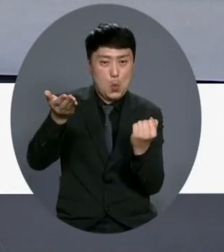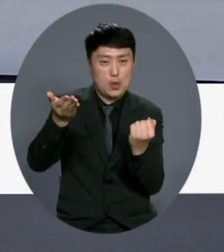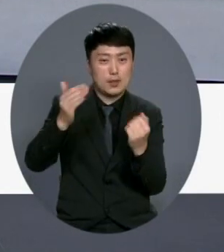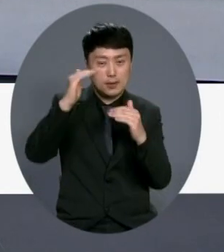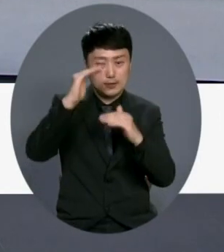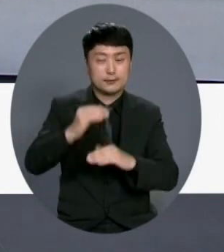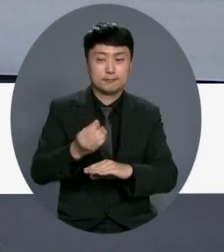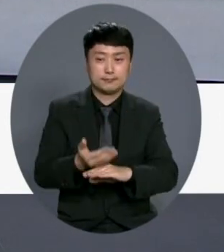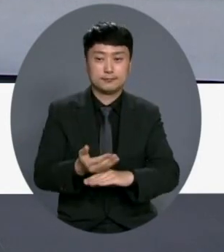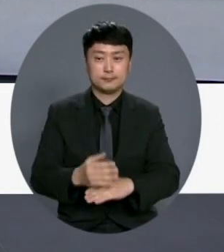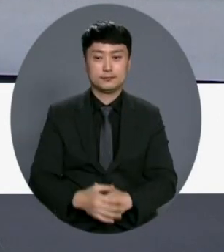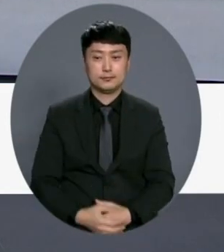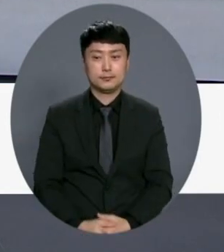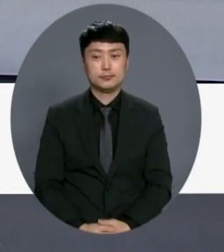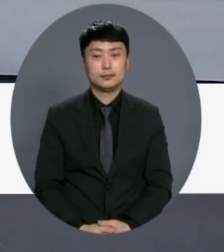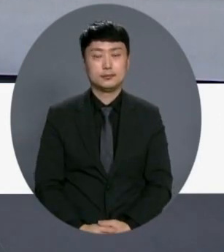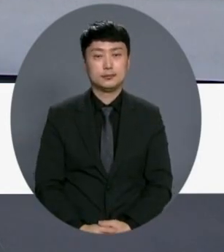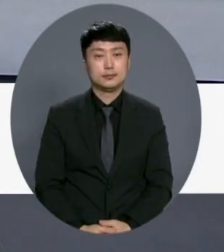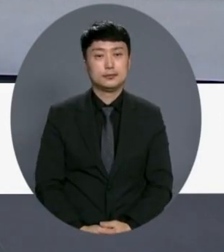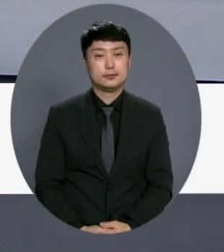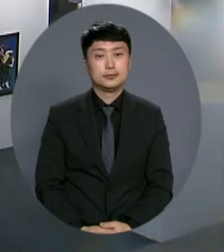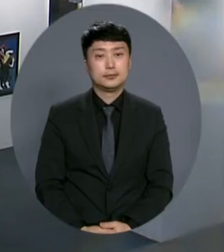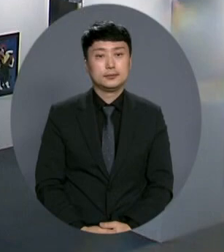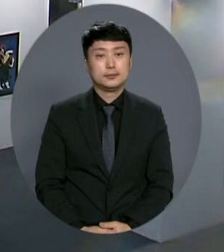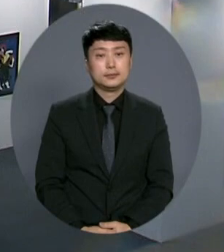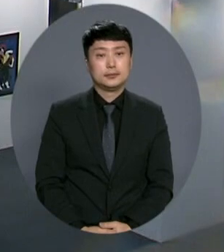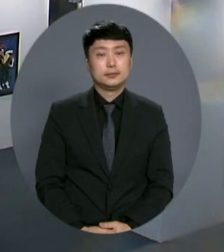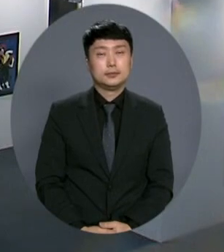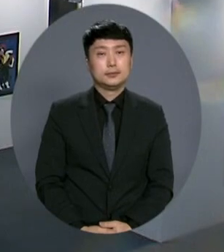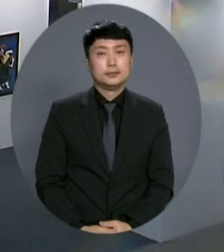디아프 현장을 다녀왔습니다.